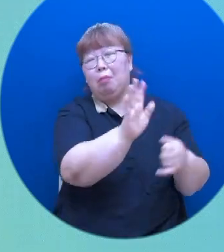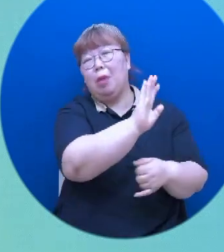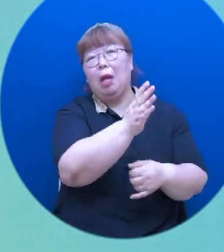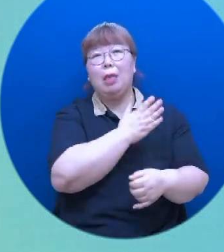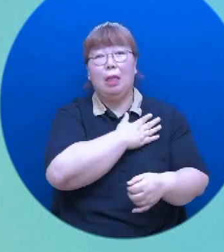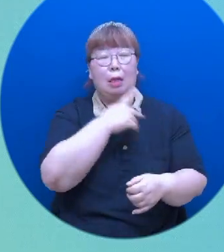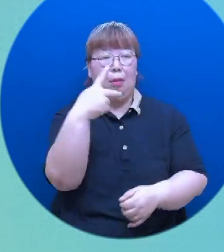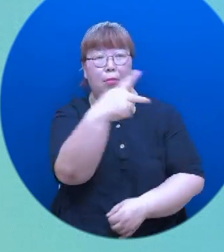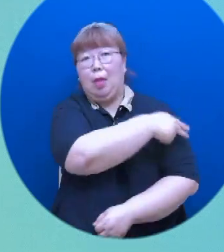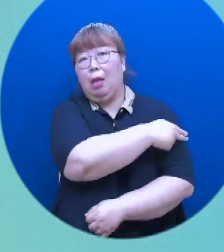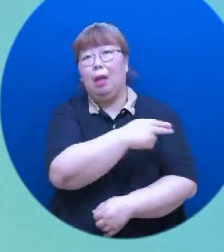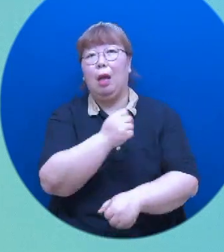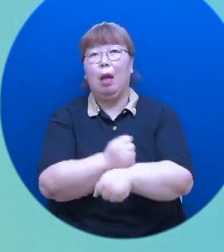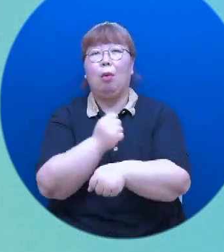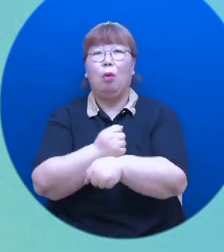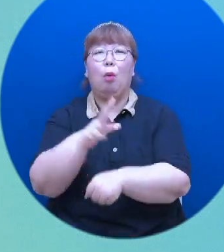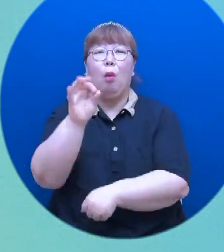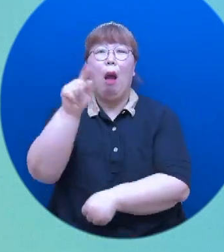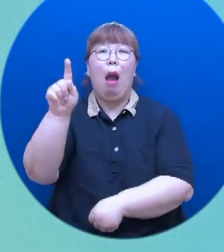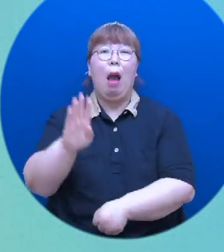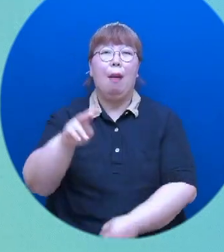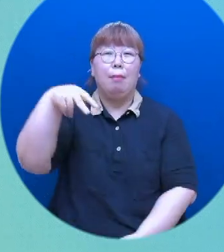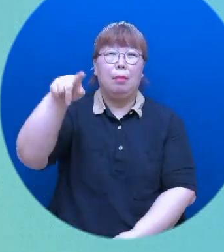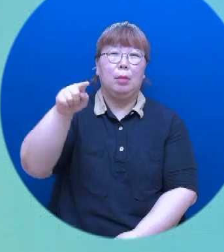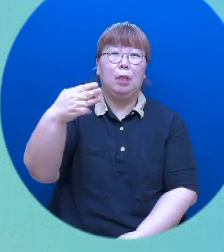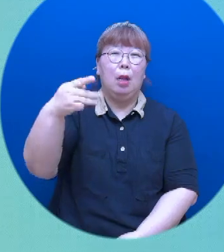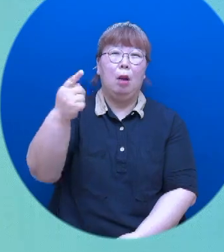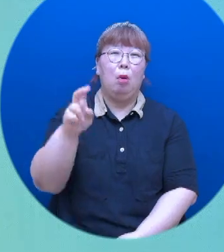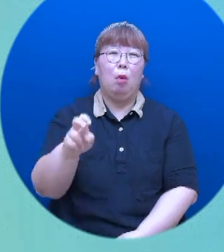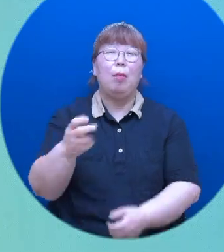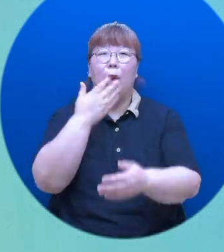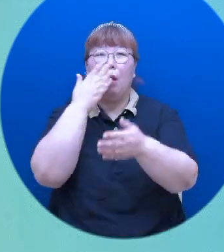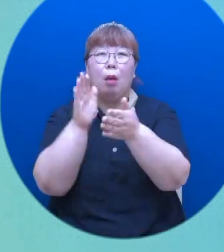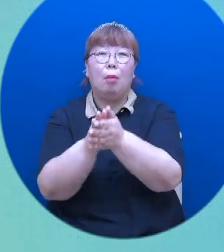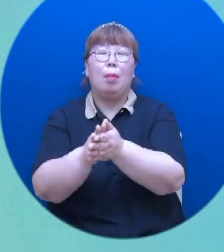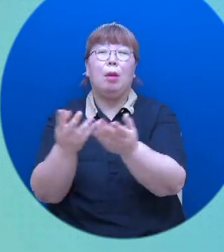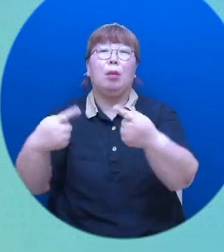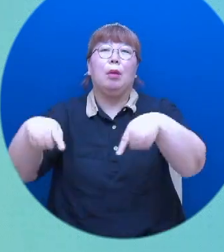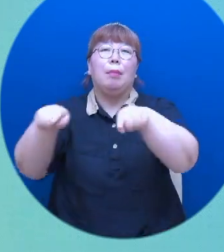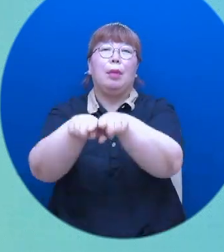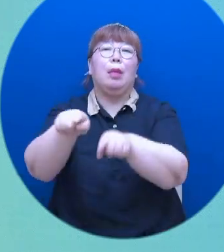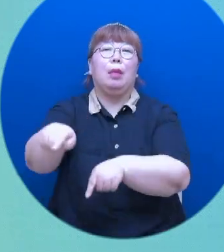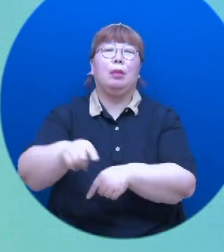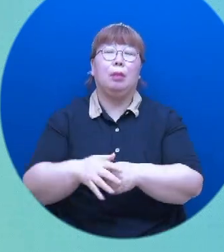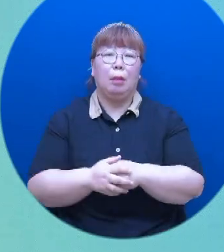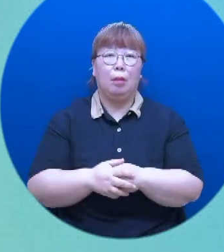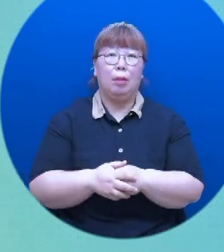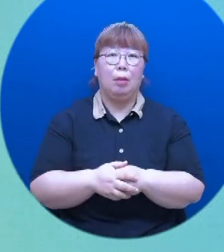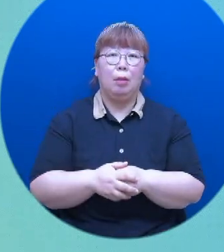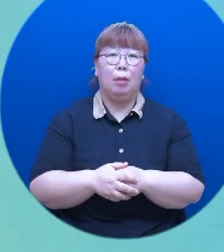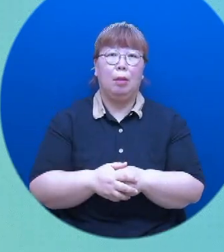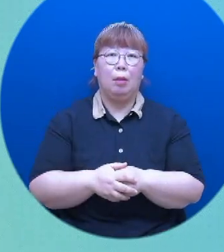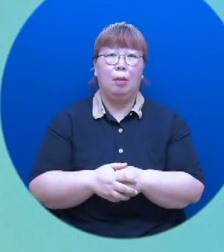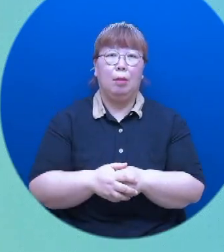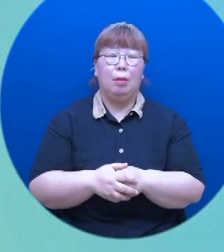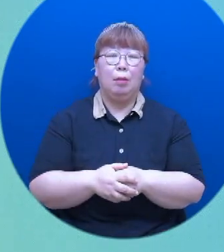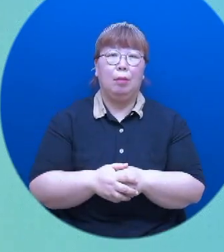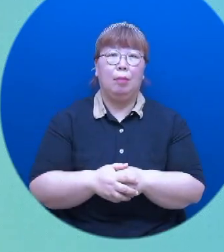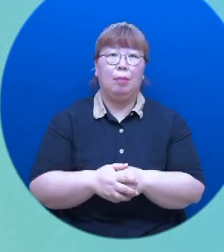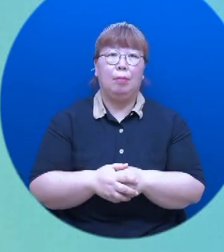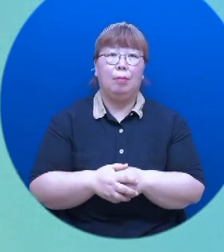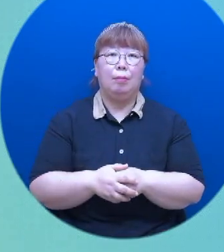할 때 세우는 전술은 하나님의 전술과 같다, 이 정도로 탁월한 실력자라고 말하고 있죠. 그는